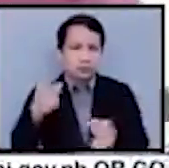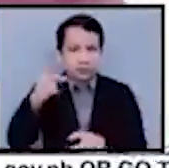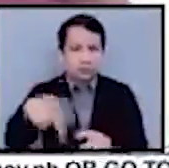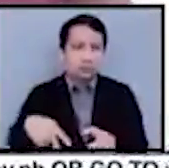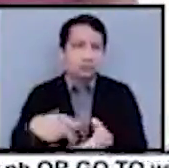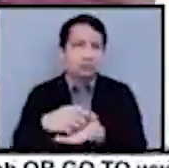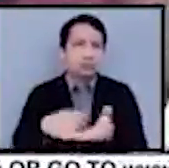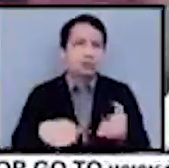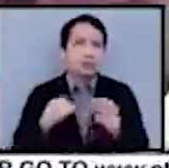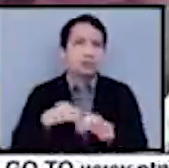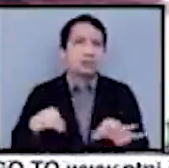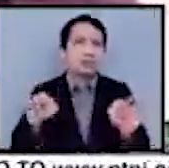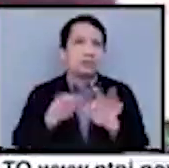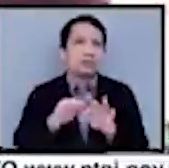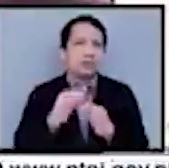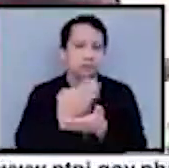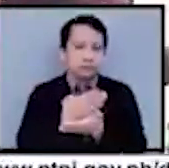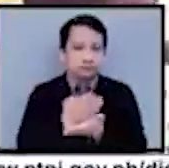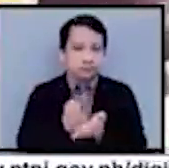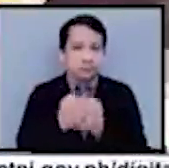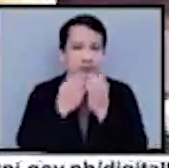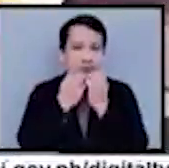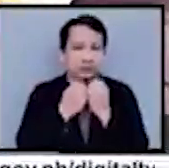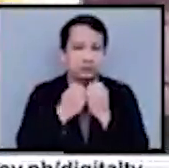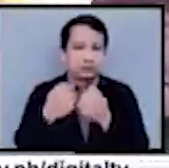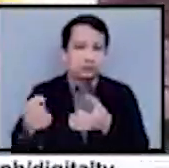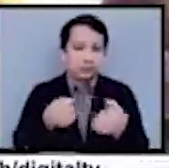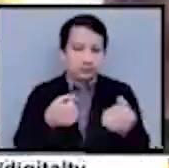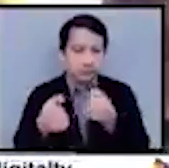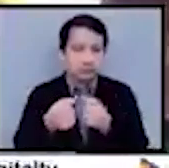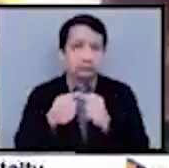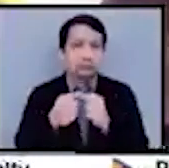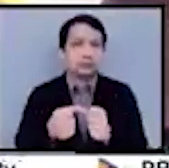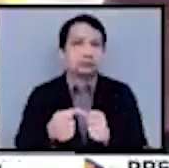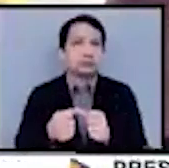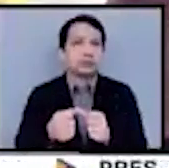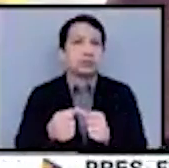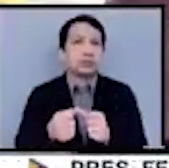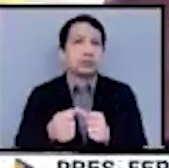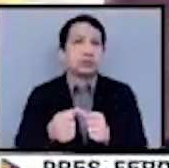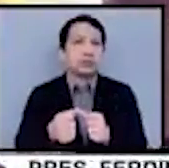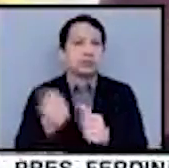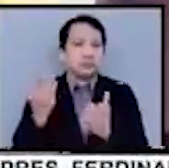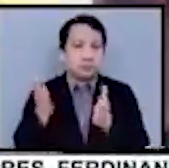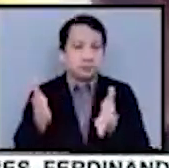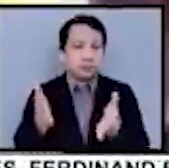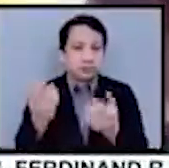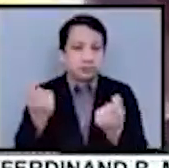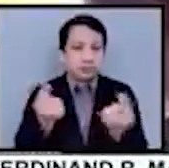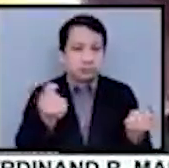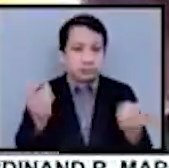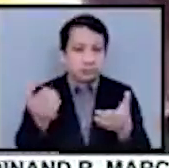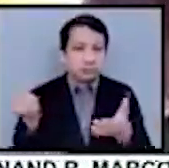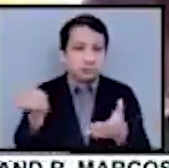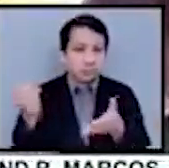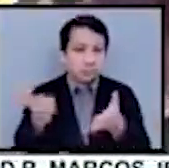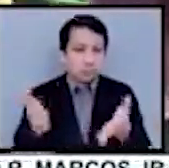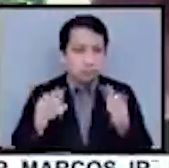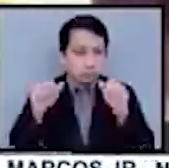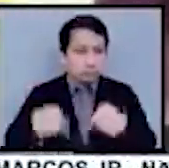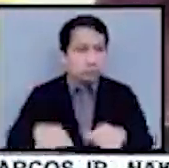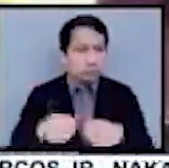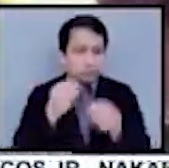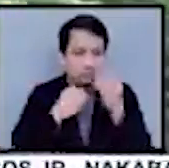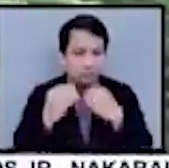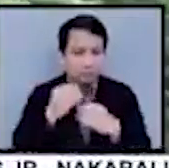mong mag-budget. Kailangan mong kumuha ng ibang way para kahit pa paano makakain pa rin ang pamilya